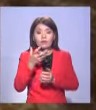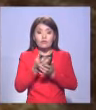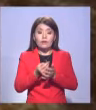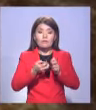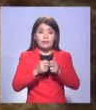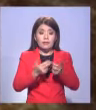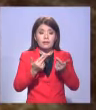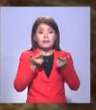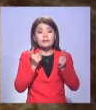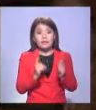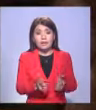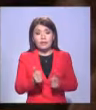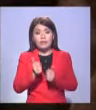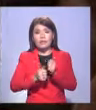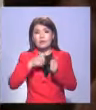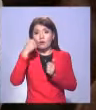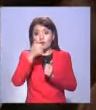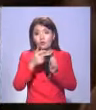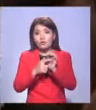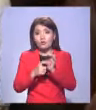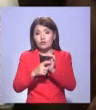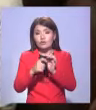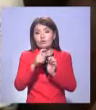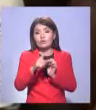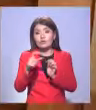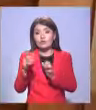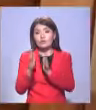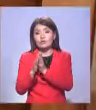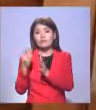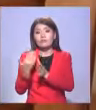проблемасын мойындайды. Жыл сайын 700-ге жуық азамат көмекке жүгінеді.